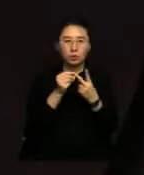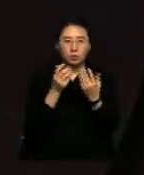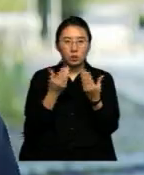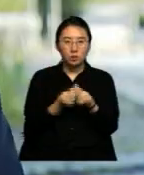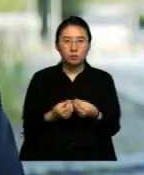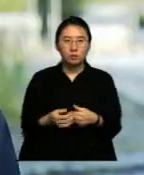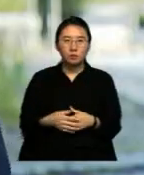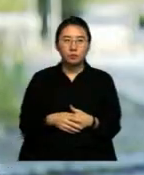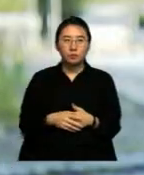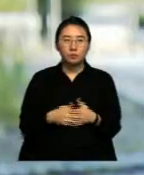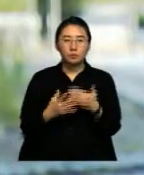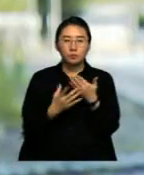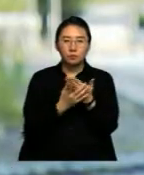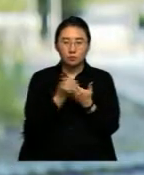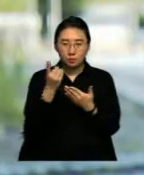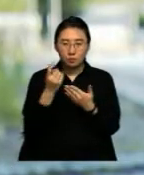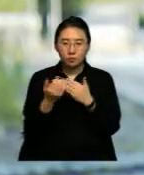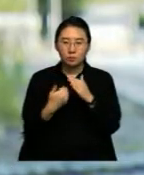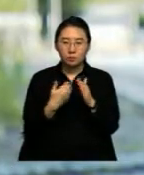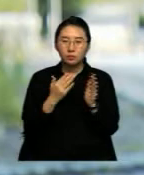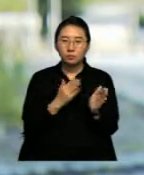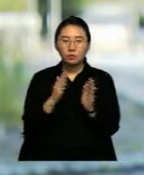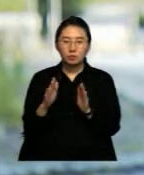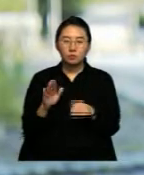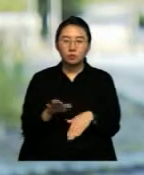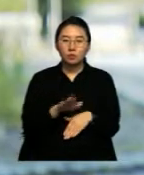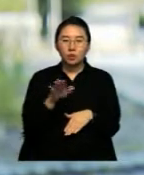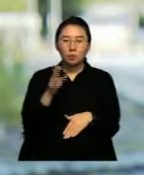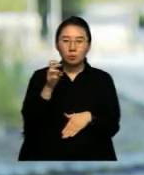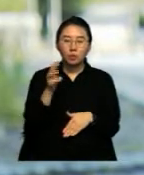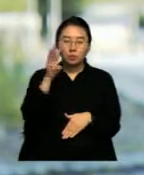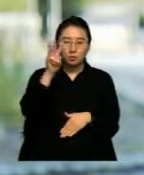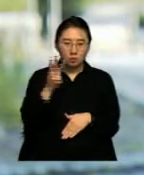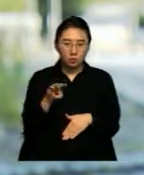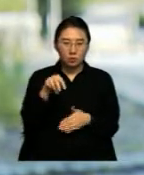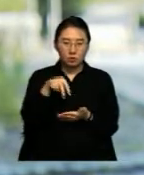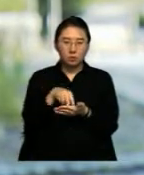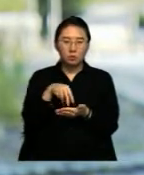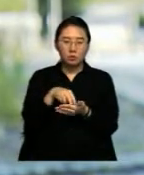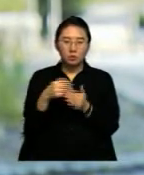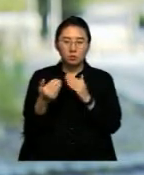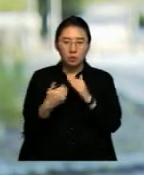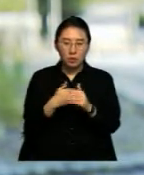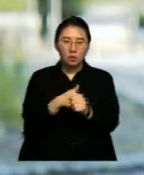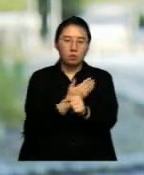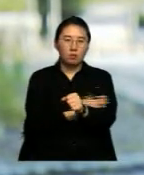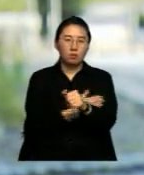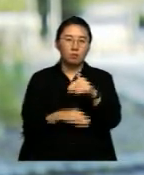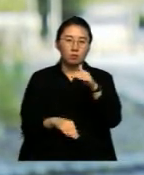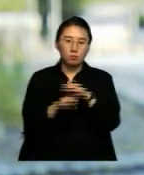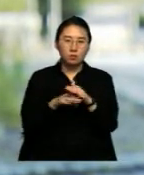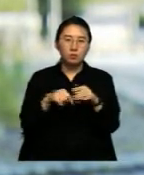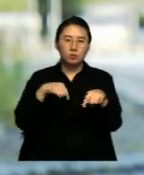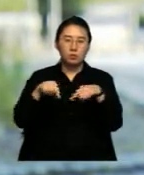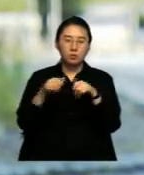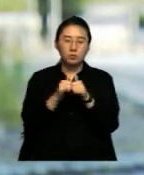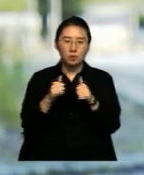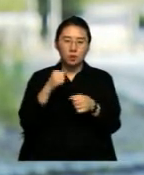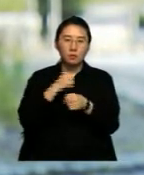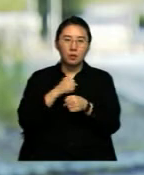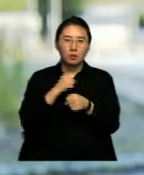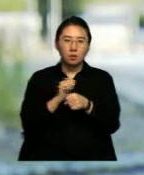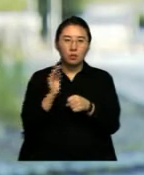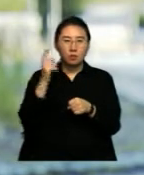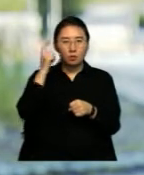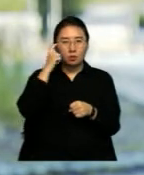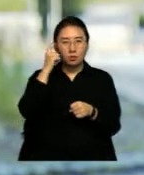사례입니다. 통일에 대비해서 우리 북부권에서 특히나 우리 포천에서는 미리 그 역량을 갖춘 지도자를 만들어내야 된다고